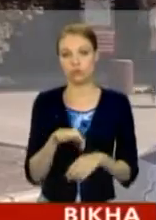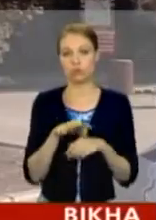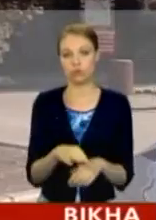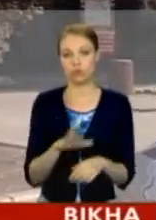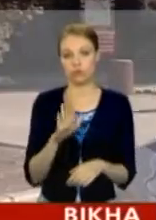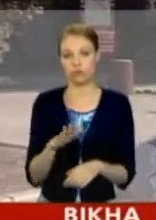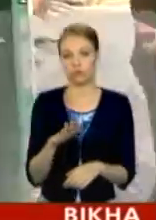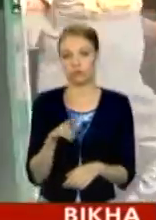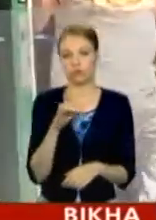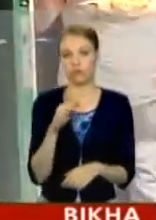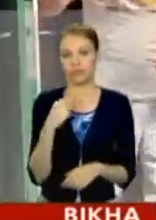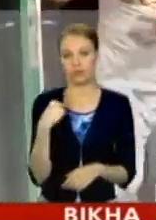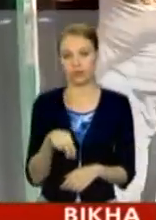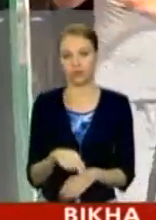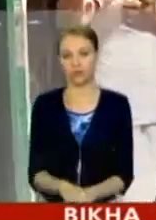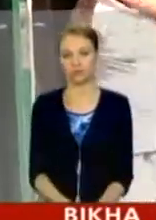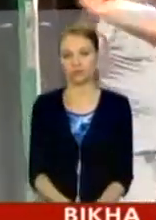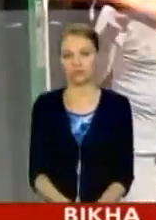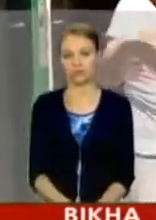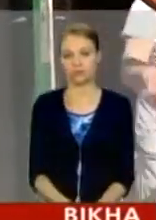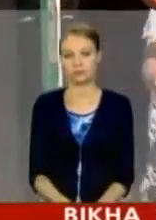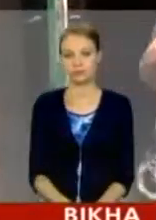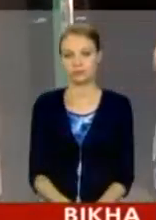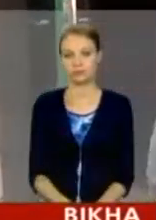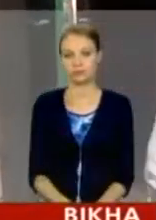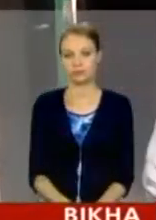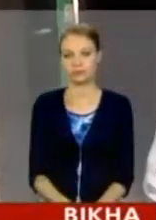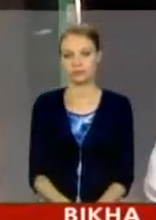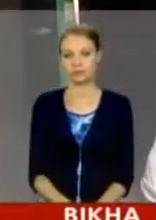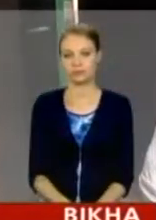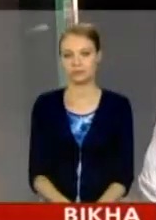Лефортово. Тетяна Милимко, Олександр Хоменко, Олексій Сорокін. Програма «Вікна» СТБ.